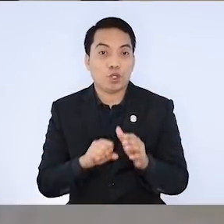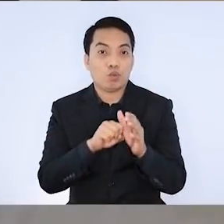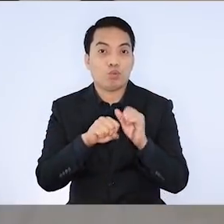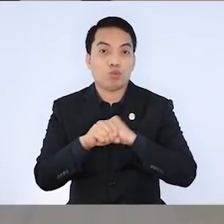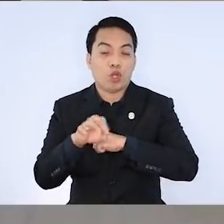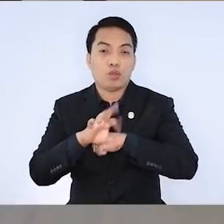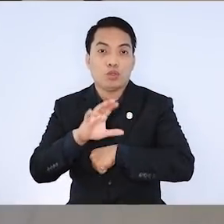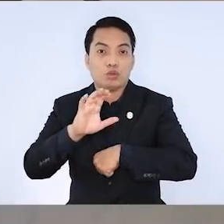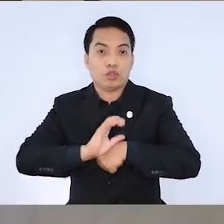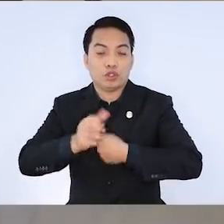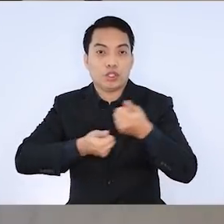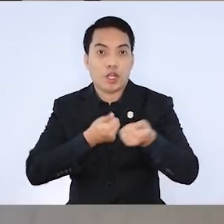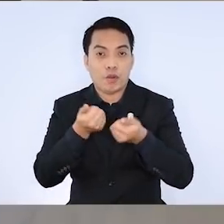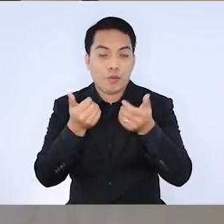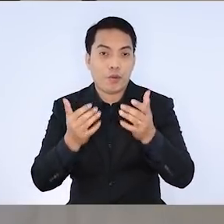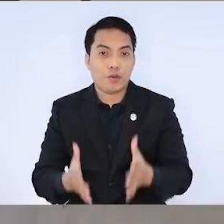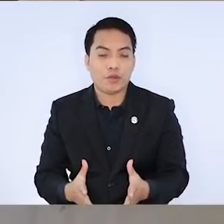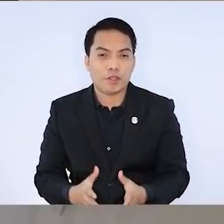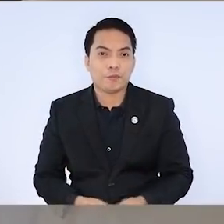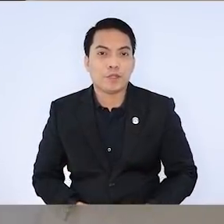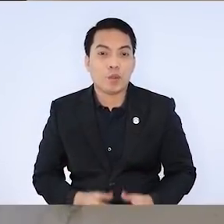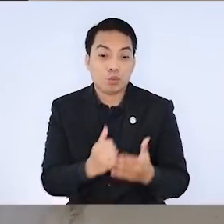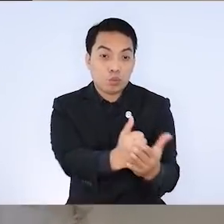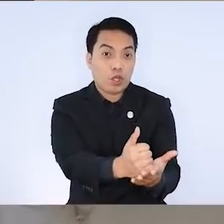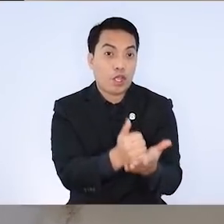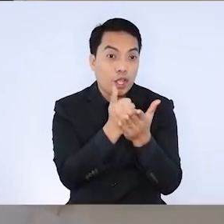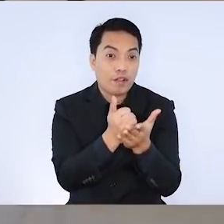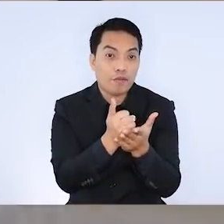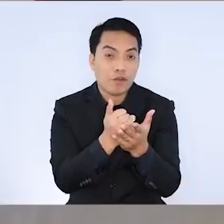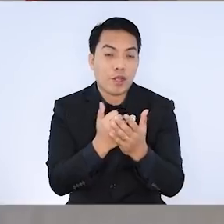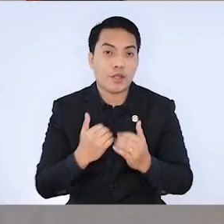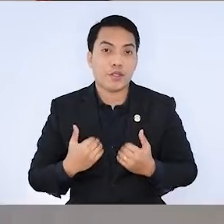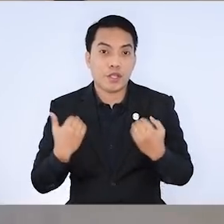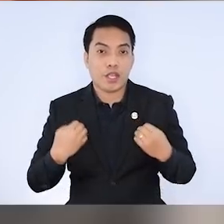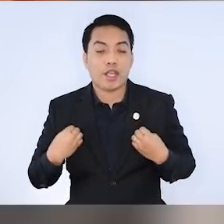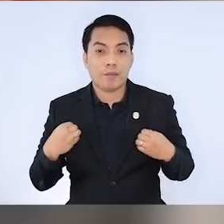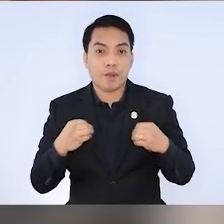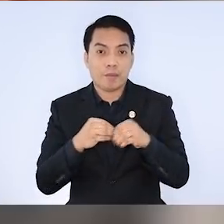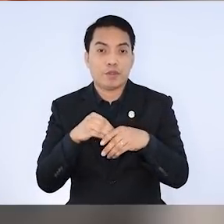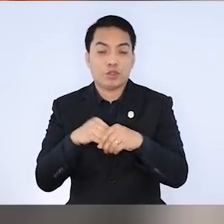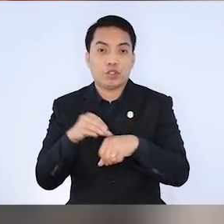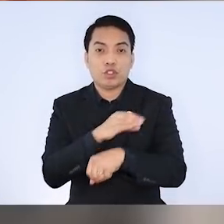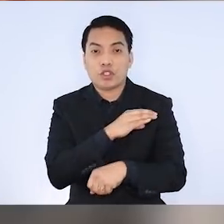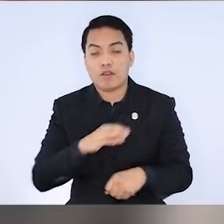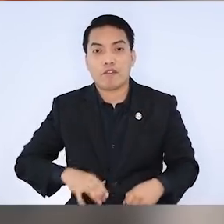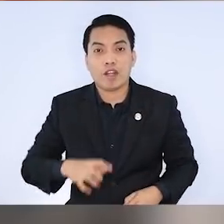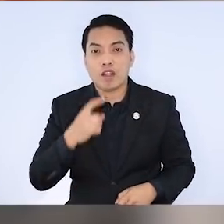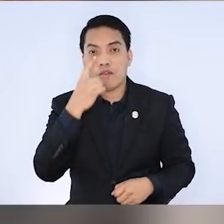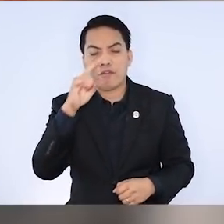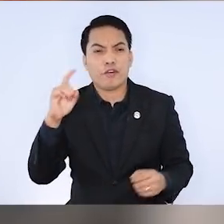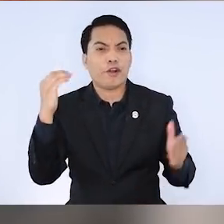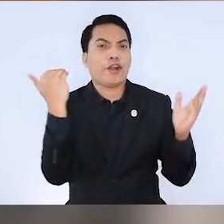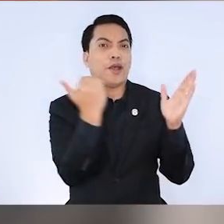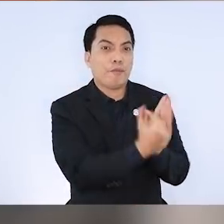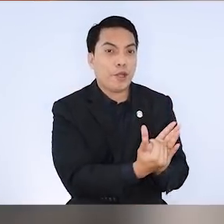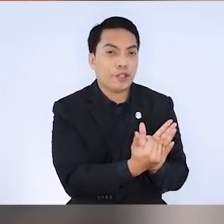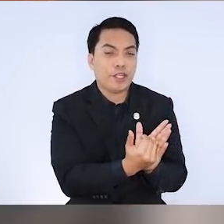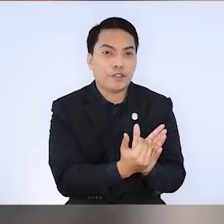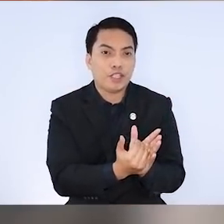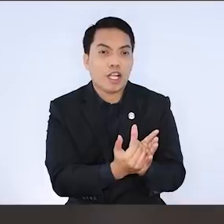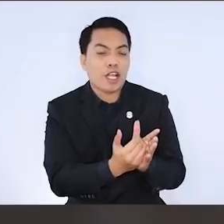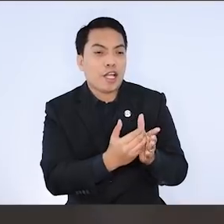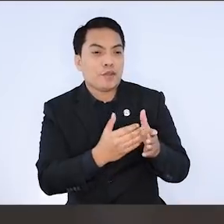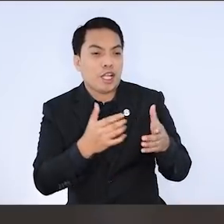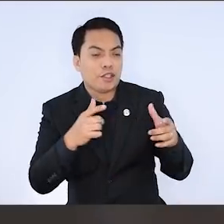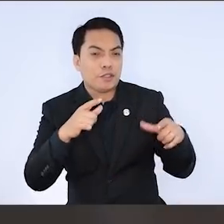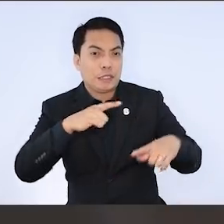inilulunsad ng pamamahala ay isa ring nakakatulong sa mga kabataan sa iglesia upang makaiwas o malimitahan ang atensyon